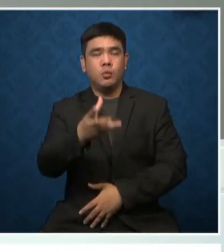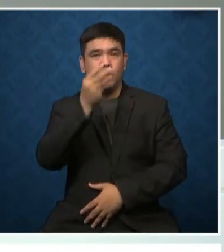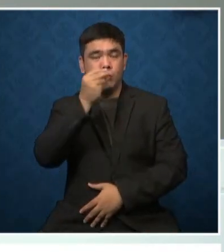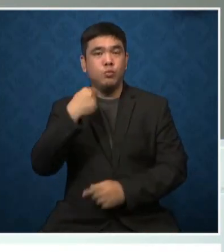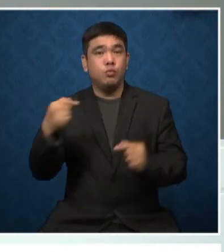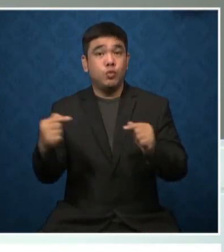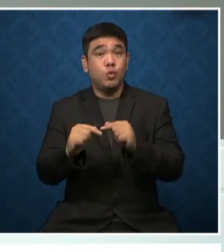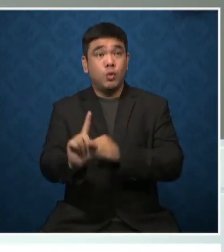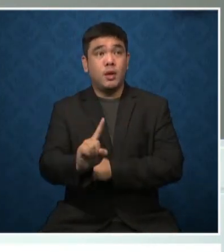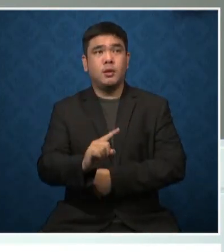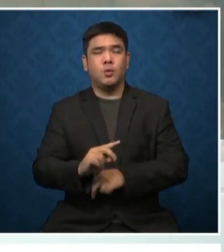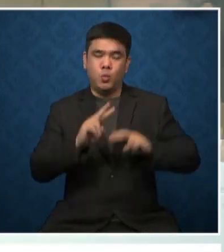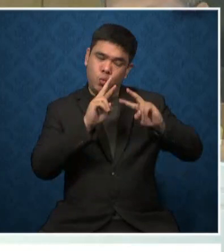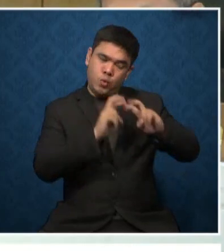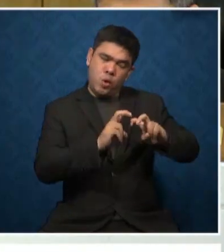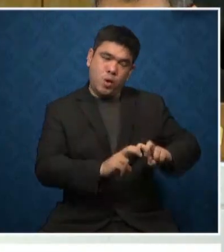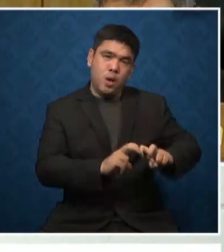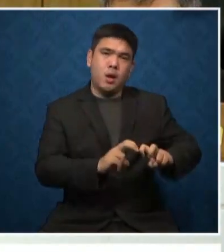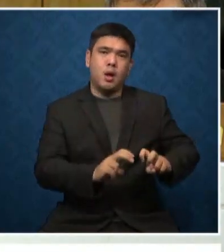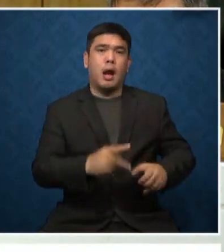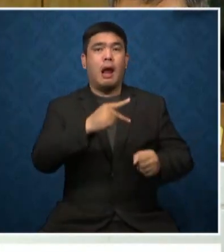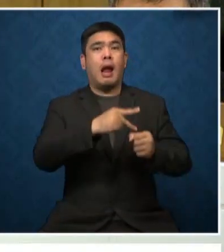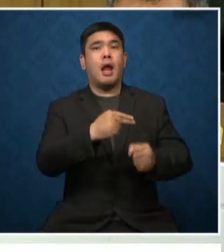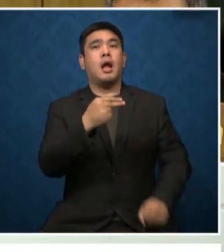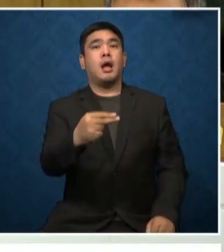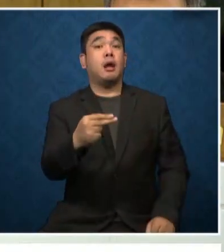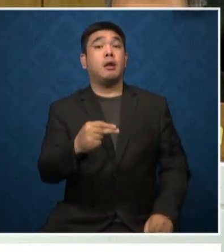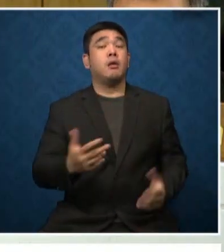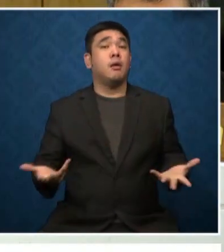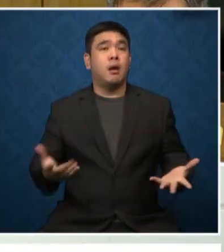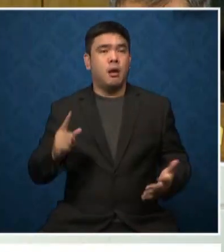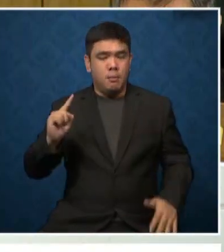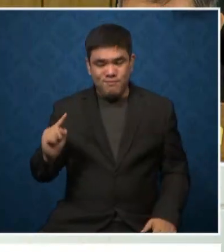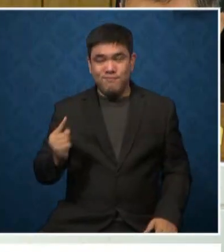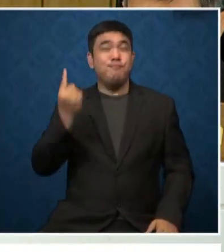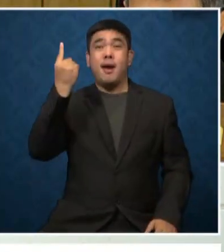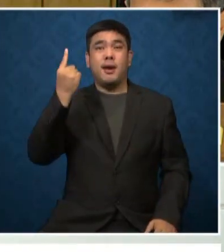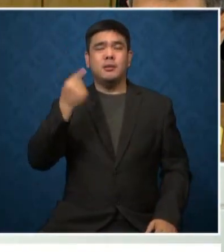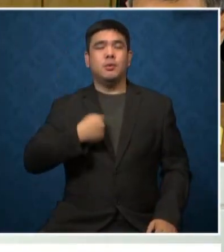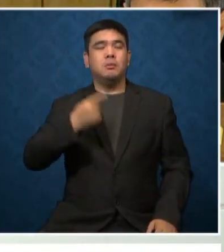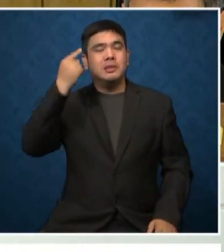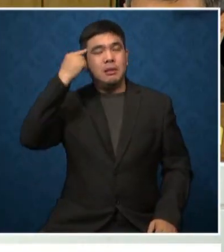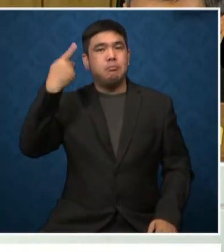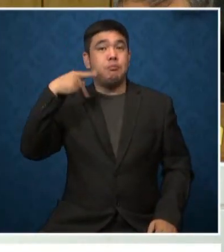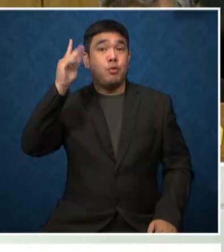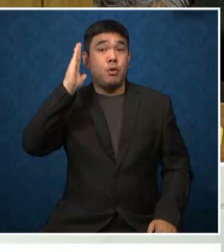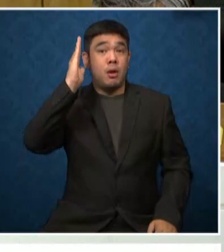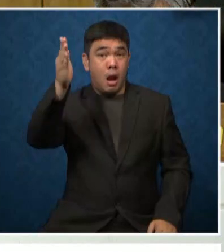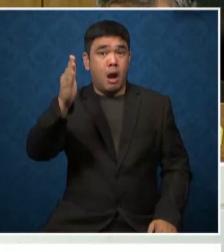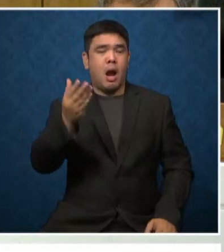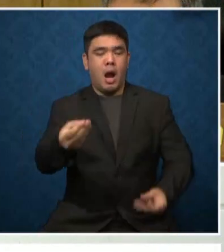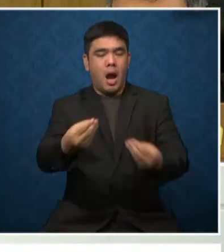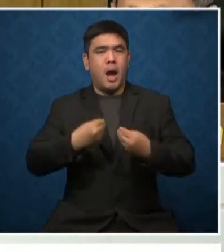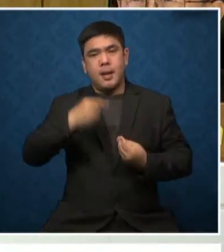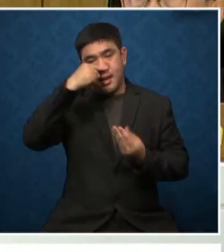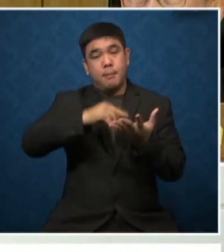กี่ยวกับการศึกษาของเราเรื่องไฮโดรเจนเป็นเรื่องที่ใหม่นะครับแต่ผมคิดว่าเป็นประโยชน์กับประเทศไทยในการที่